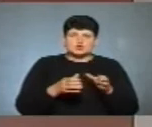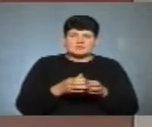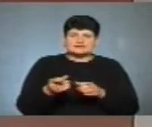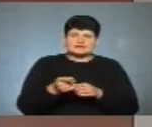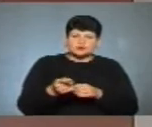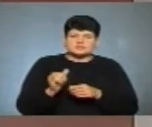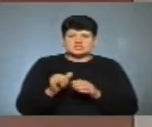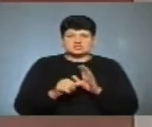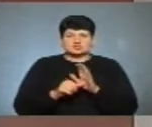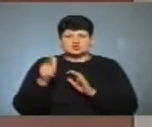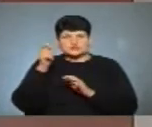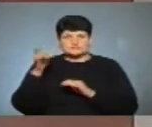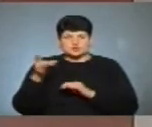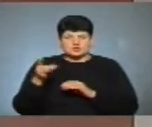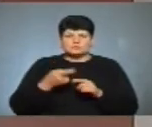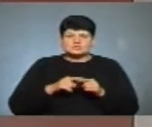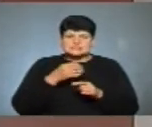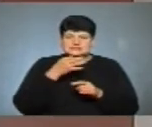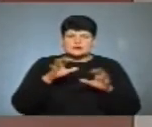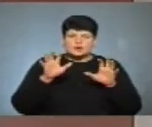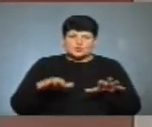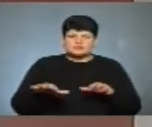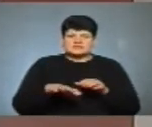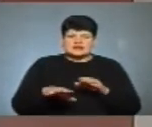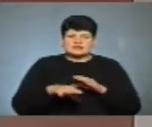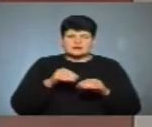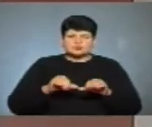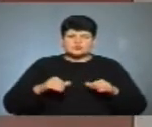та 6 Чортківського району. Про це повідомили голови територіальних